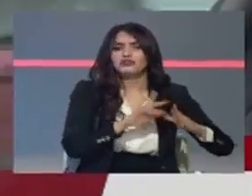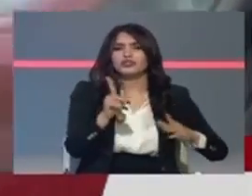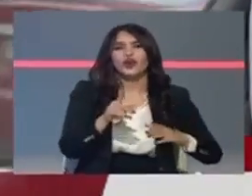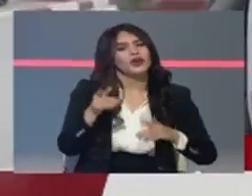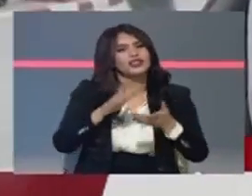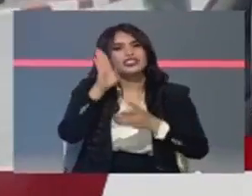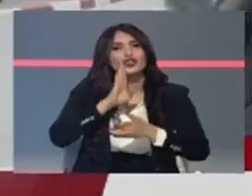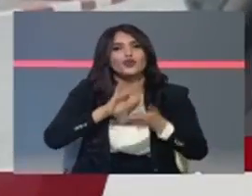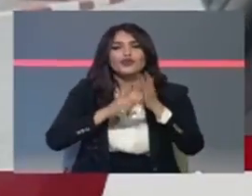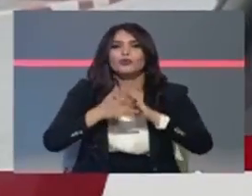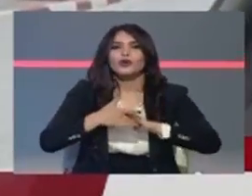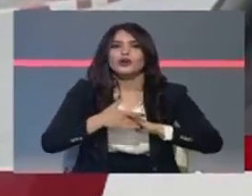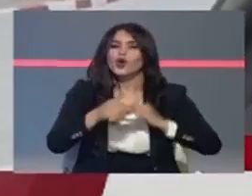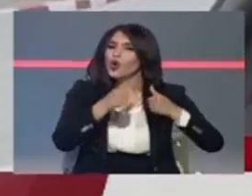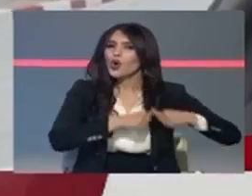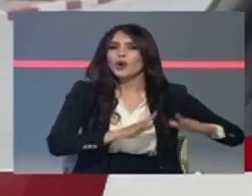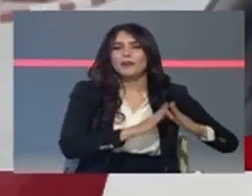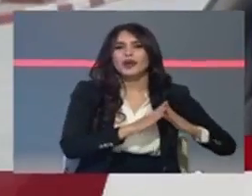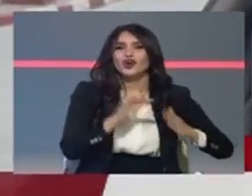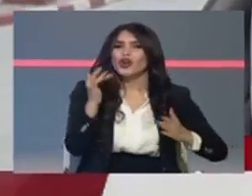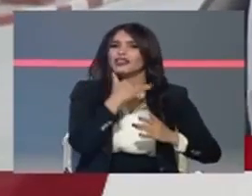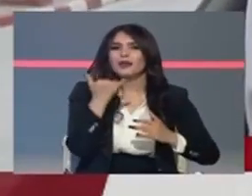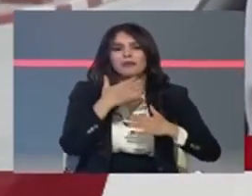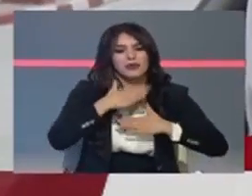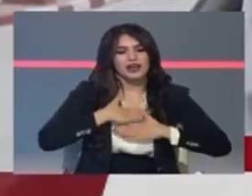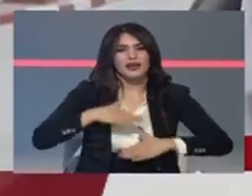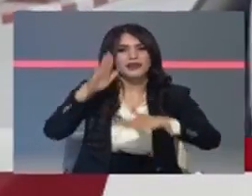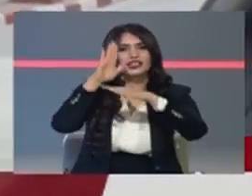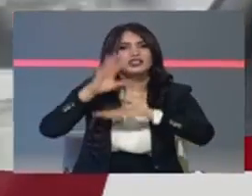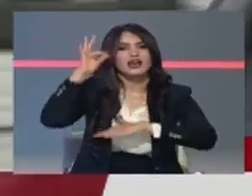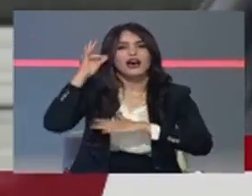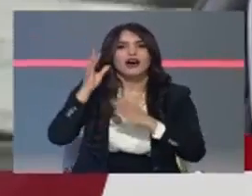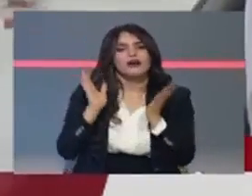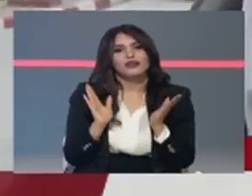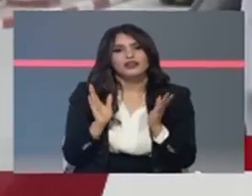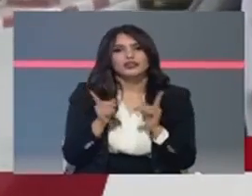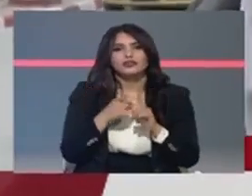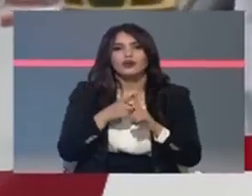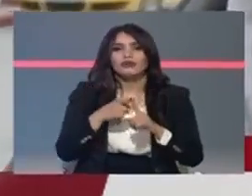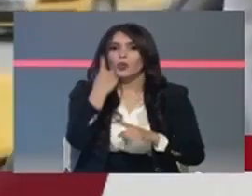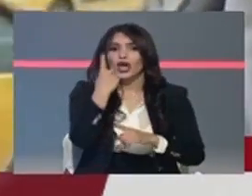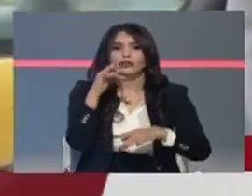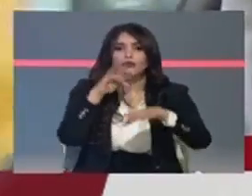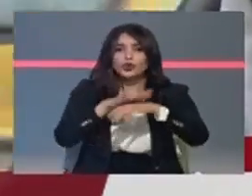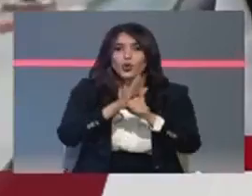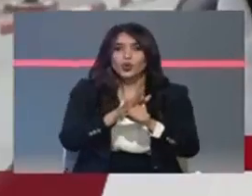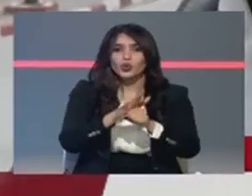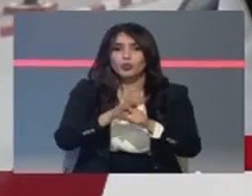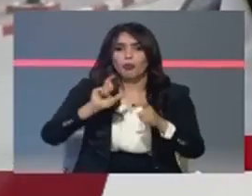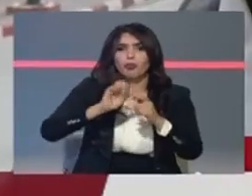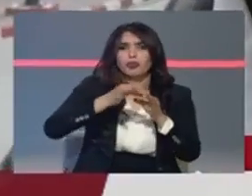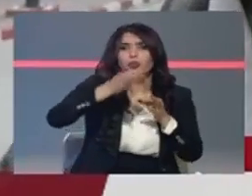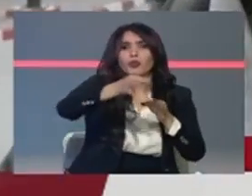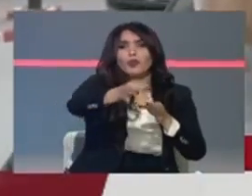باش يلتزموا لمصلحه الناس الكل. يوم الواحد يكون على 20 في جرته، وهذه مش